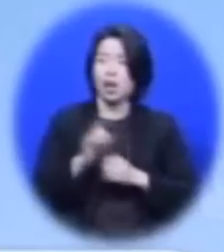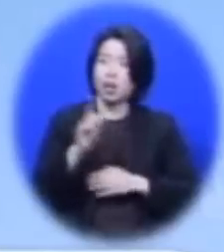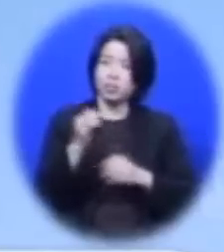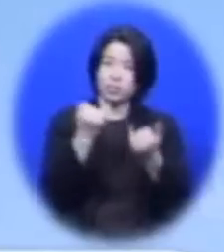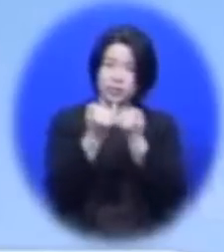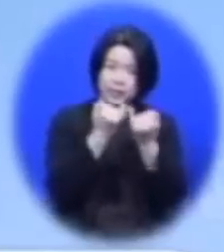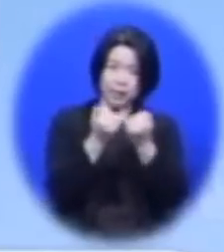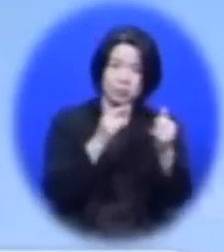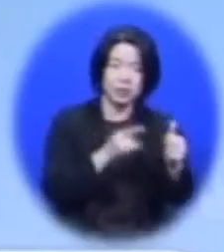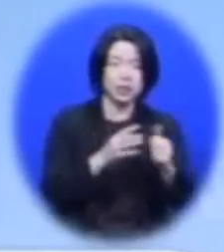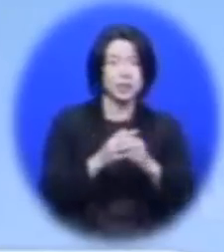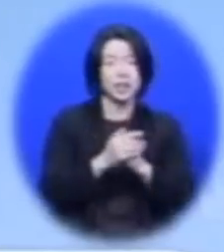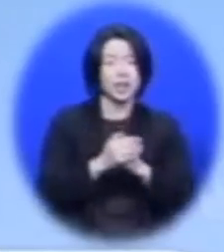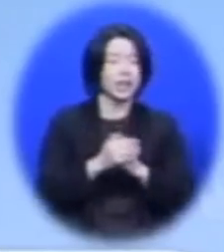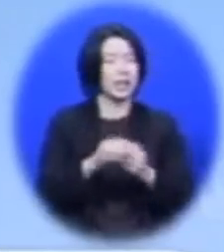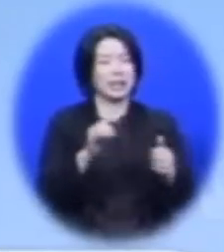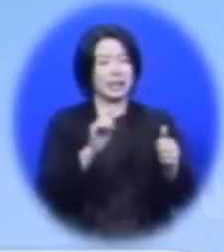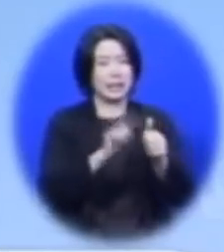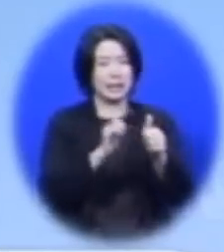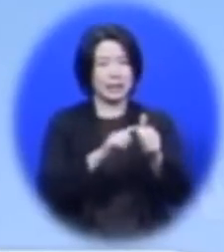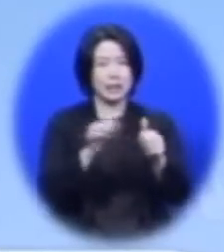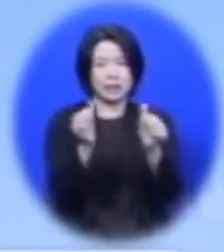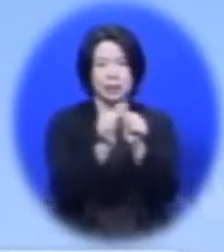자매에게 남자는 다 늑대야,